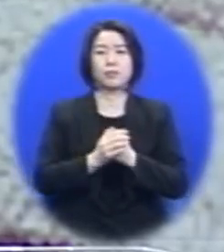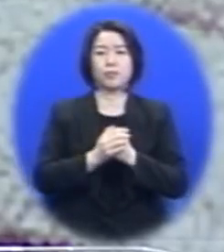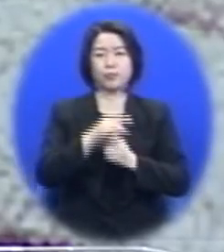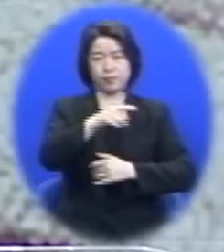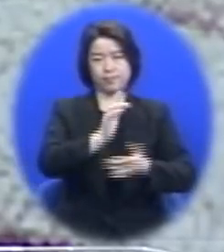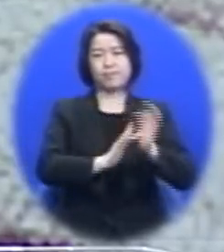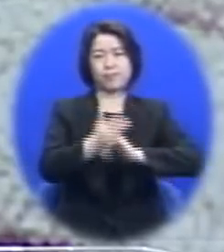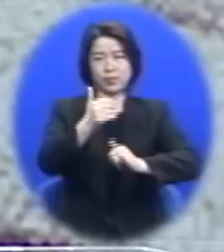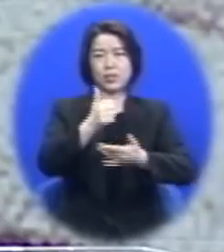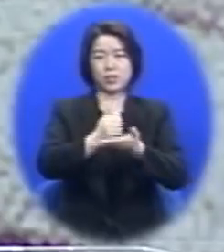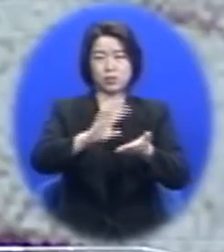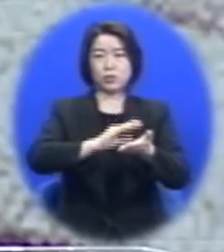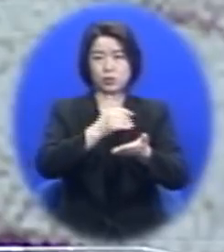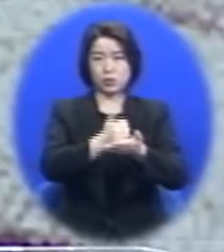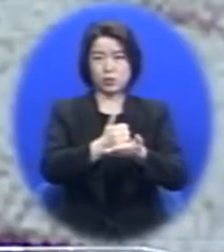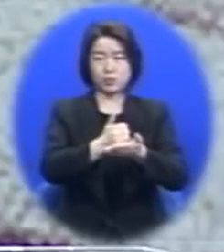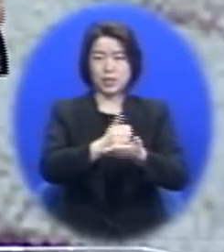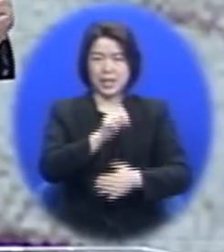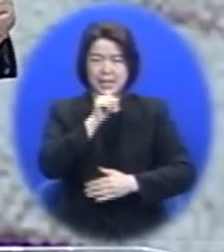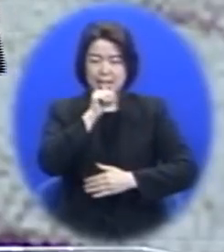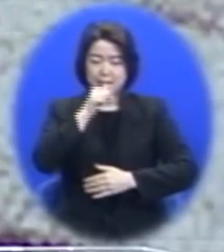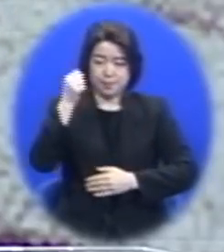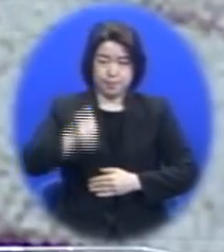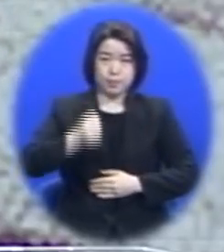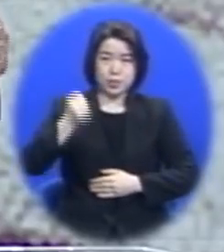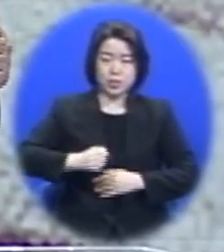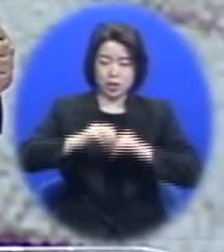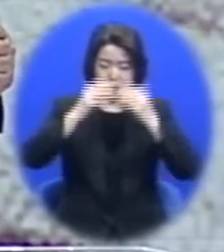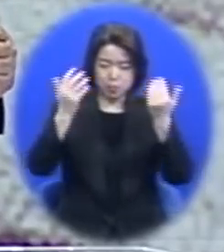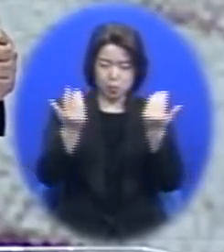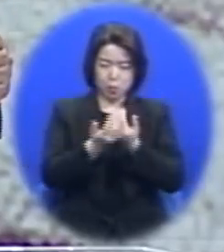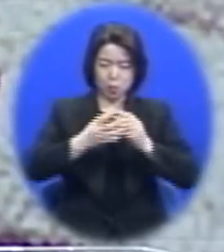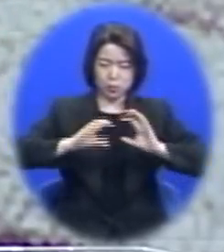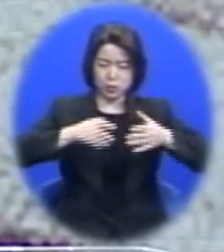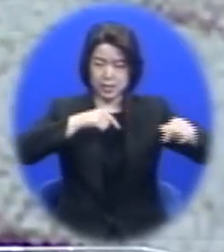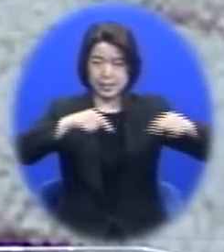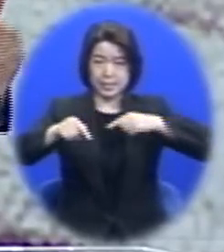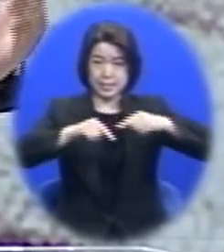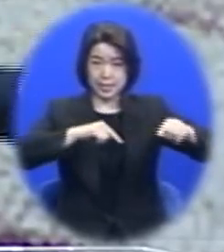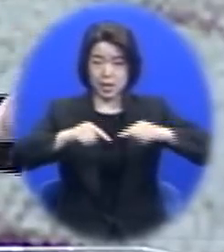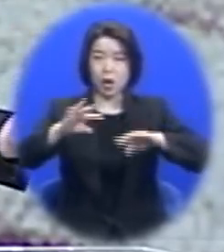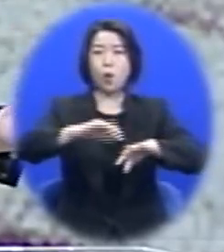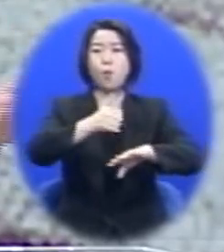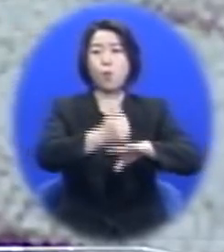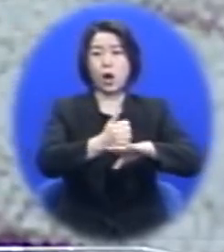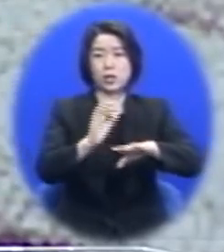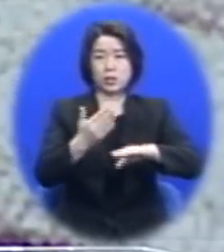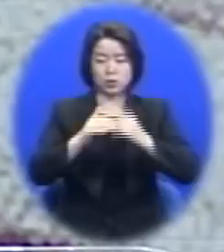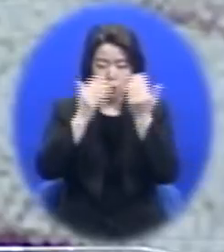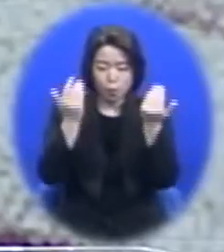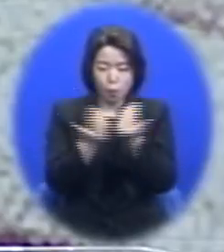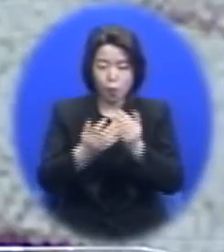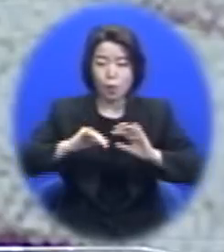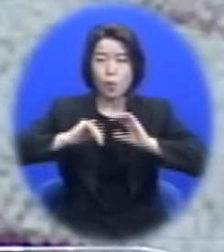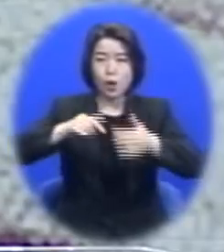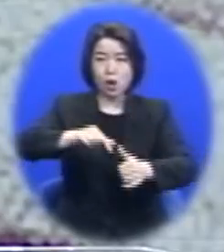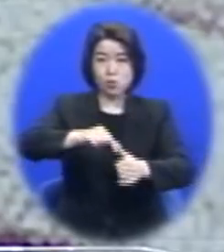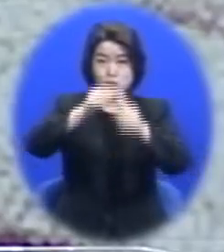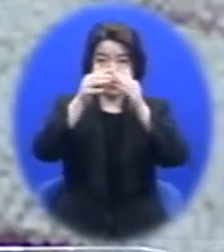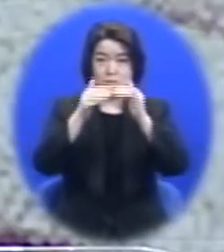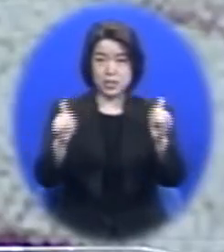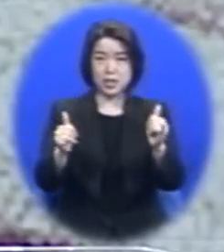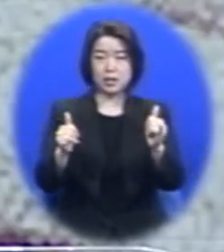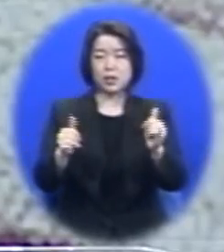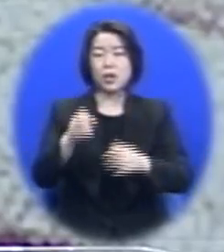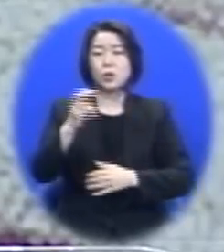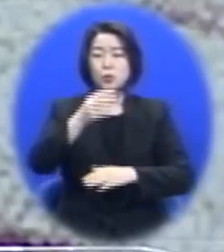있으십니다 철 지팡이로 만국을 다스리는 만왕의 왕이 되시고 on 인류의 구원자 2시고 그리고